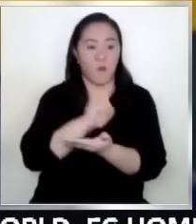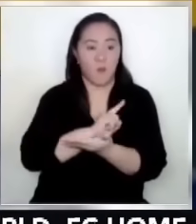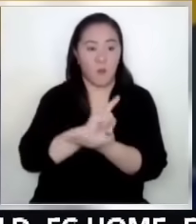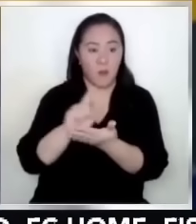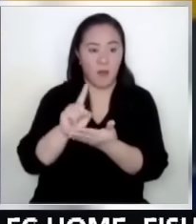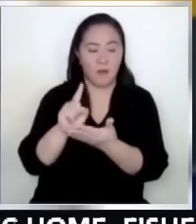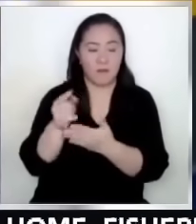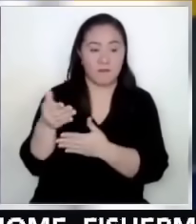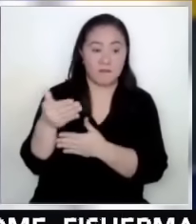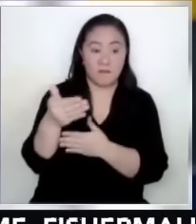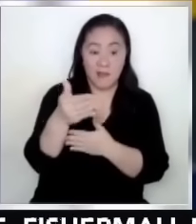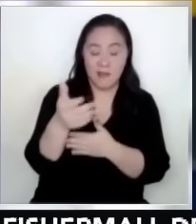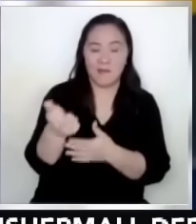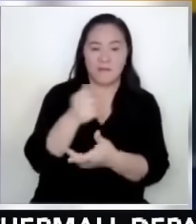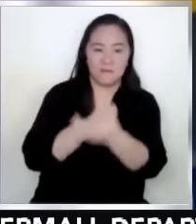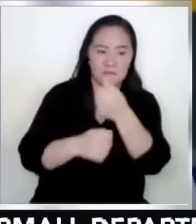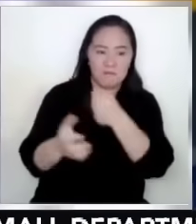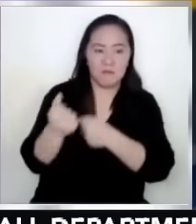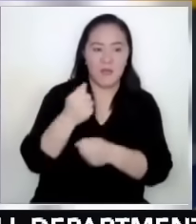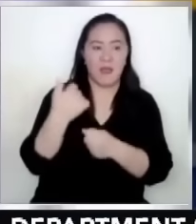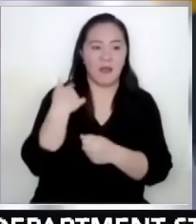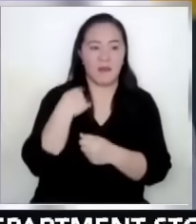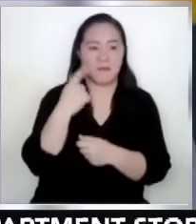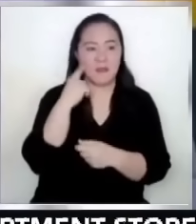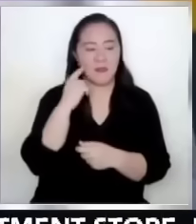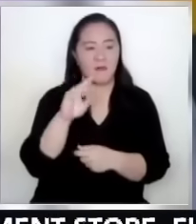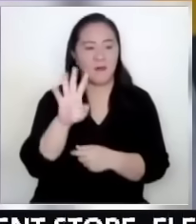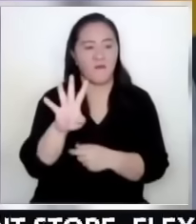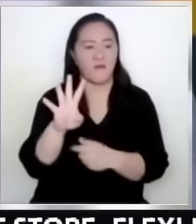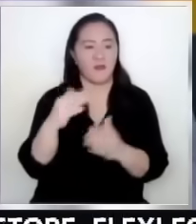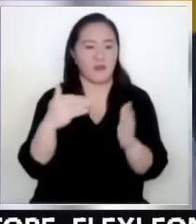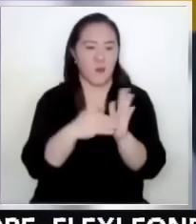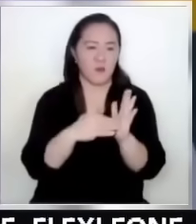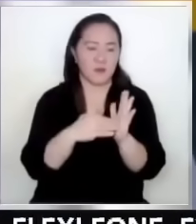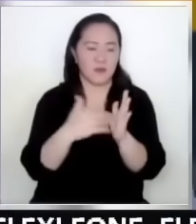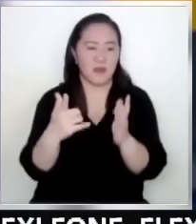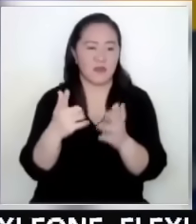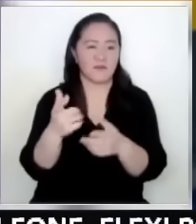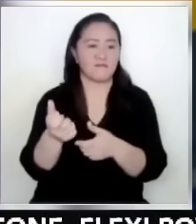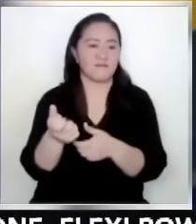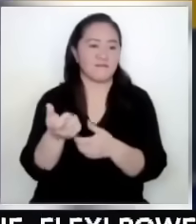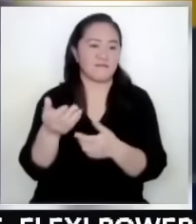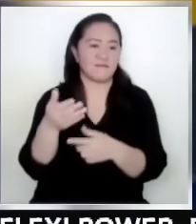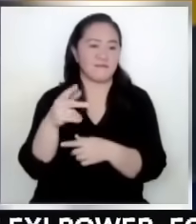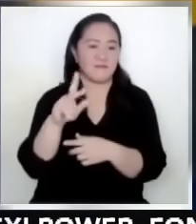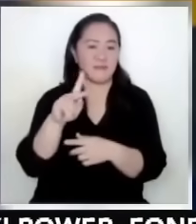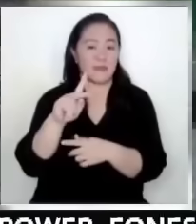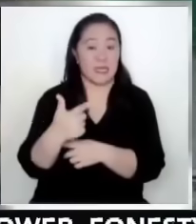mga apat na tulinada, ganyan, portans, ganyan. Ngayon